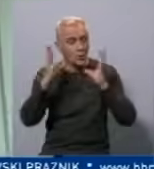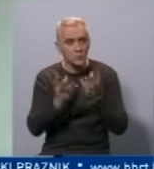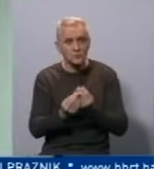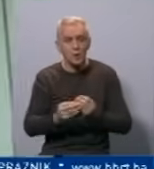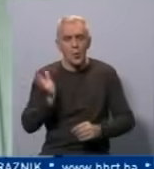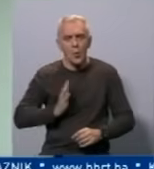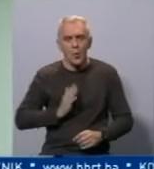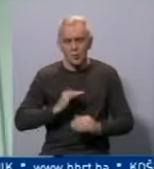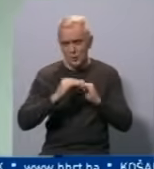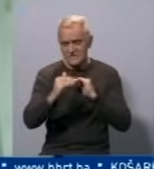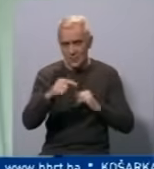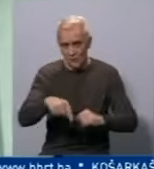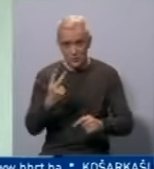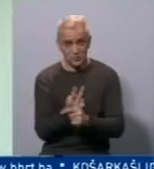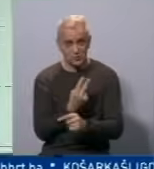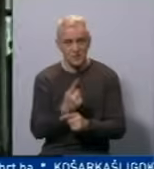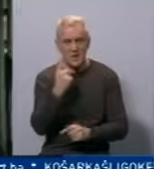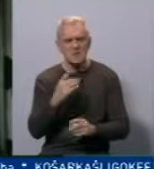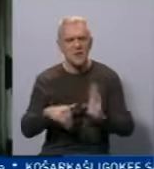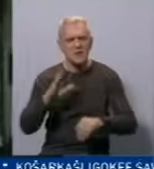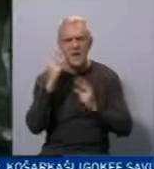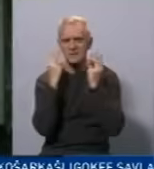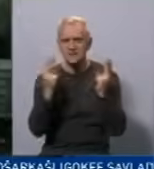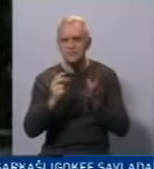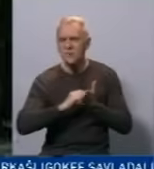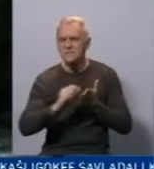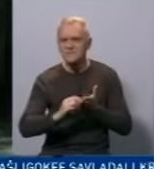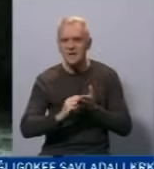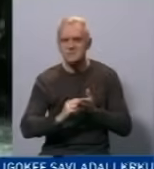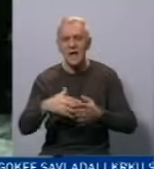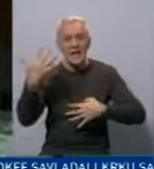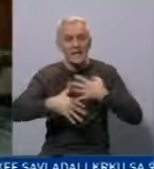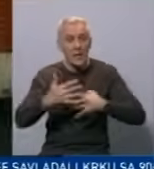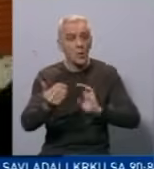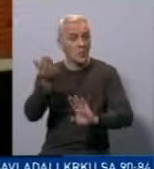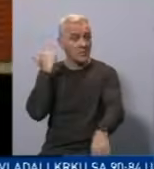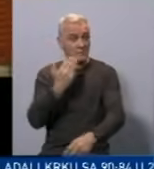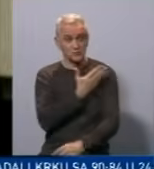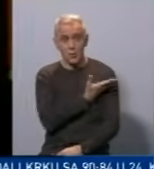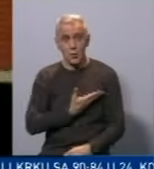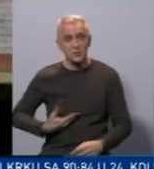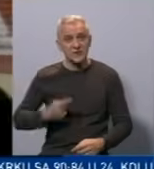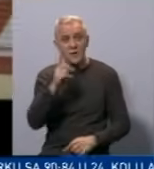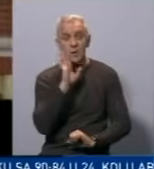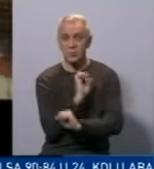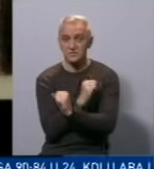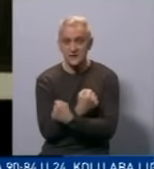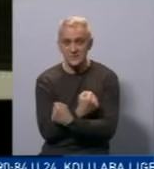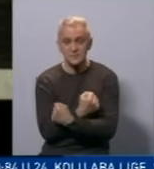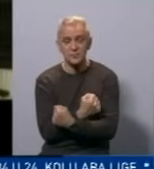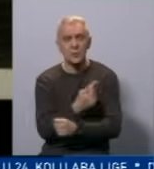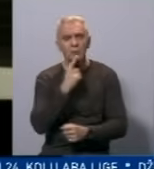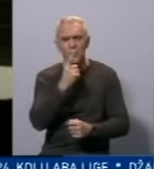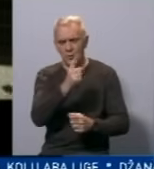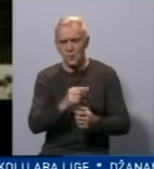kulturnoj sceni ove zemlje. Jedan je od najznačajnijih scenarista u kinematografiji bivše Jugoslavije i Bosne i Hercegovine, čije su